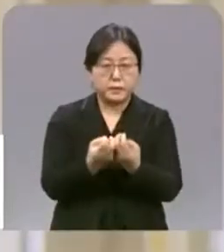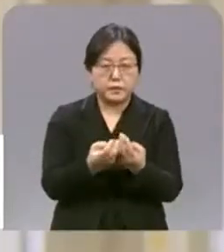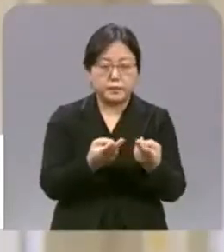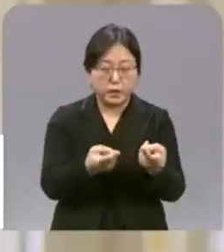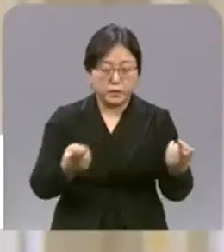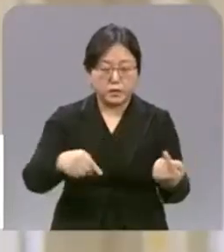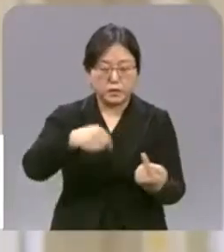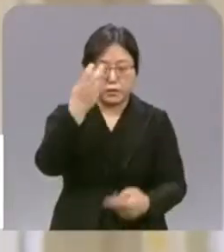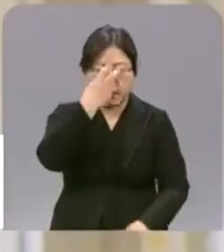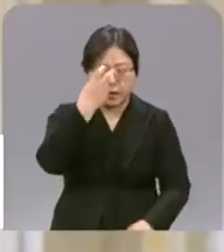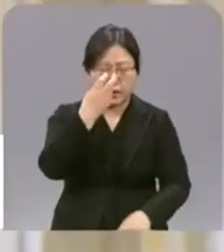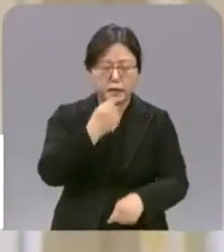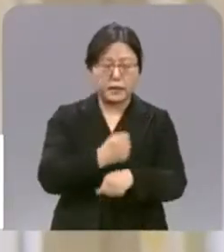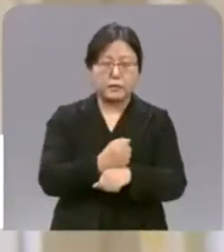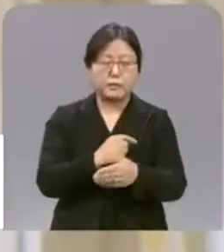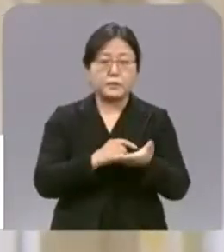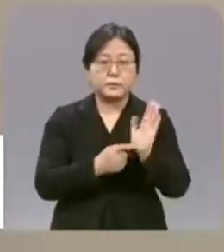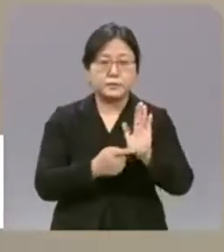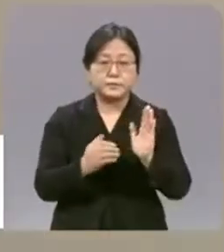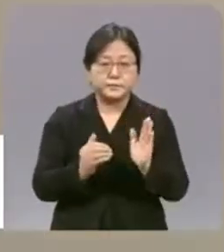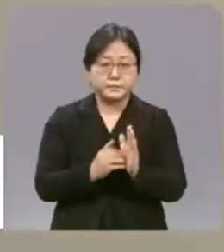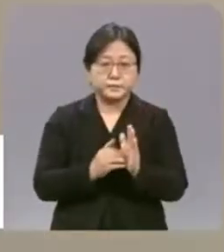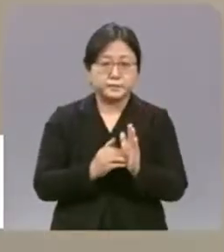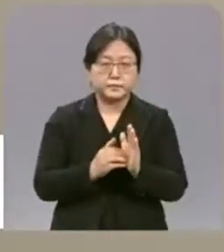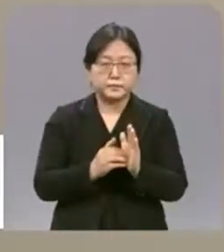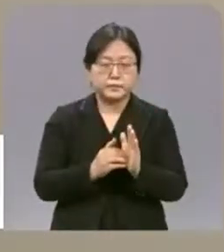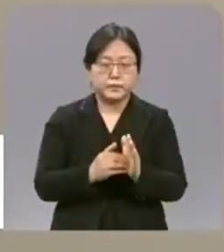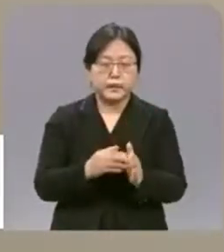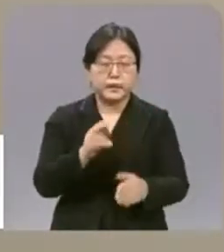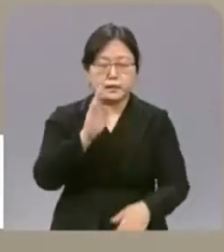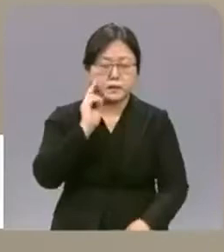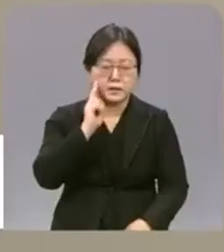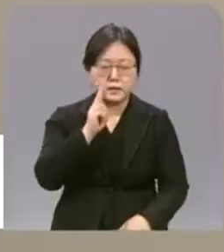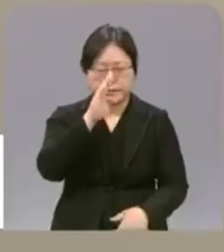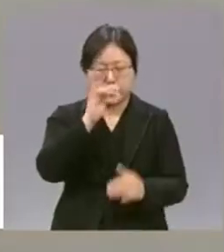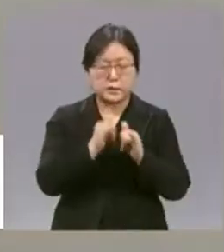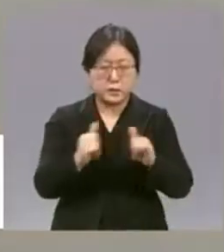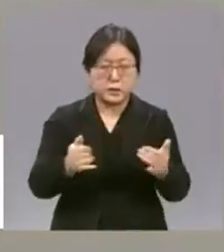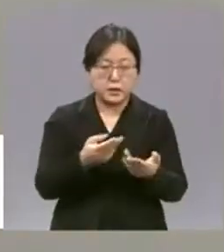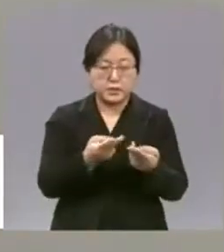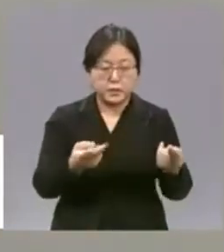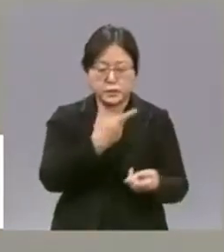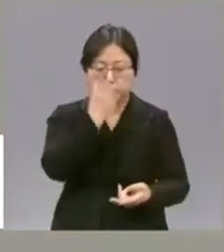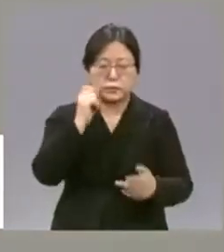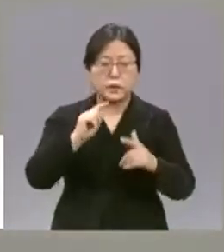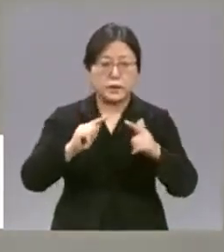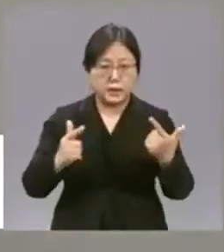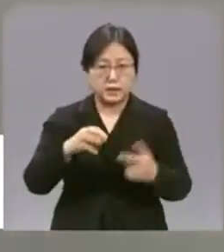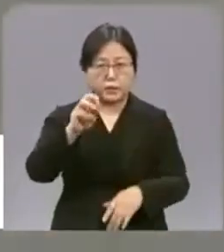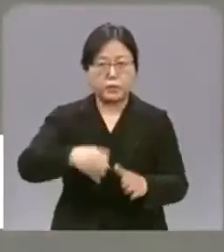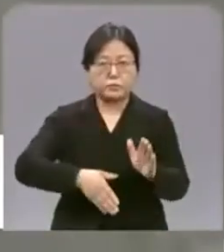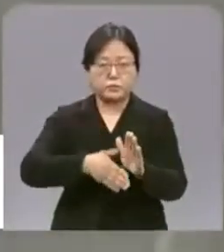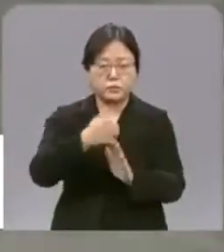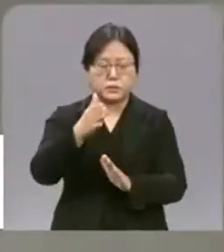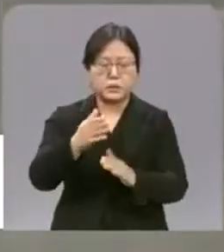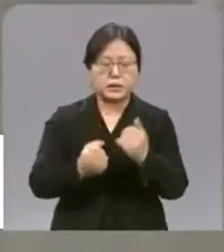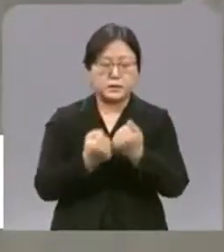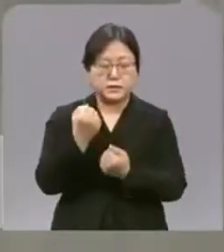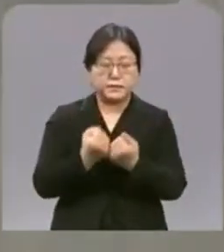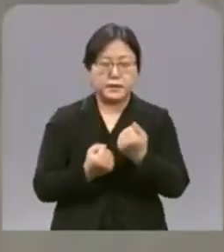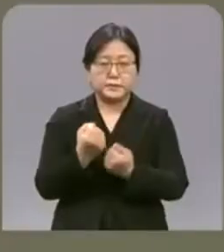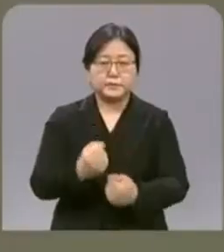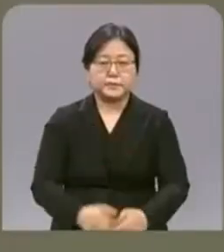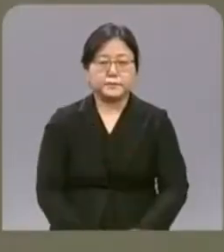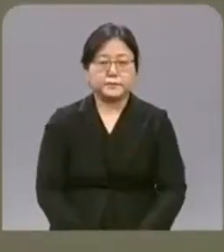병상 관리를 하겠다고 밝혔습니다. 그렇게 되면 중환자 병상이 부족하지 않다는 게 광주시 방역당국의